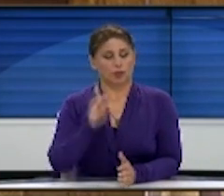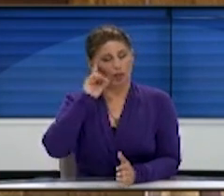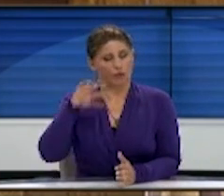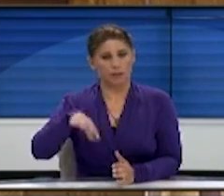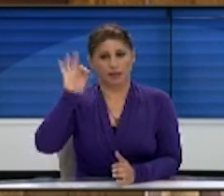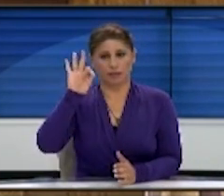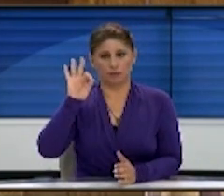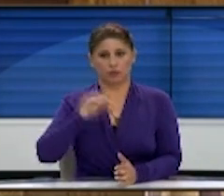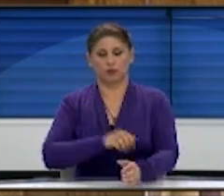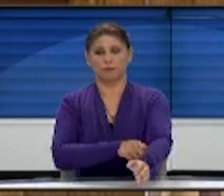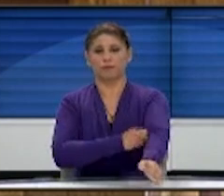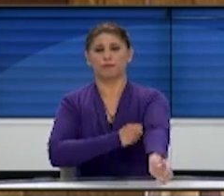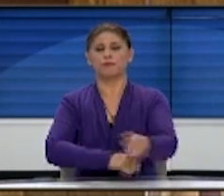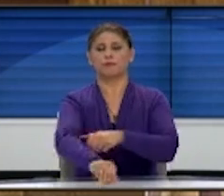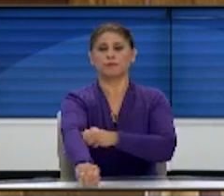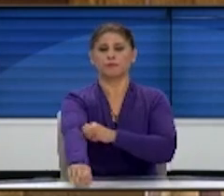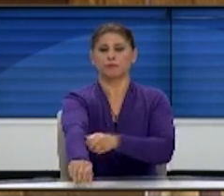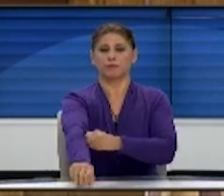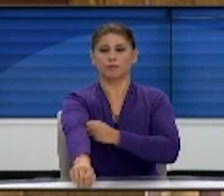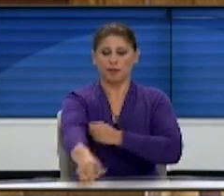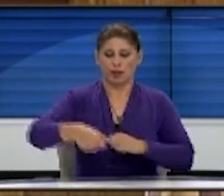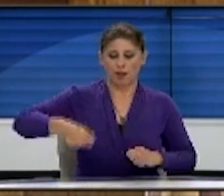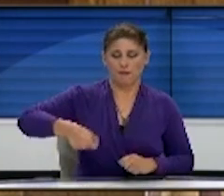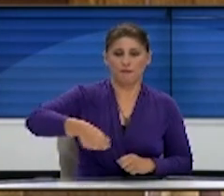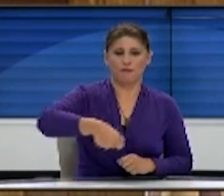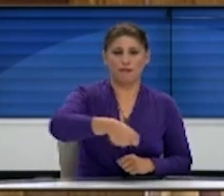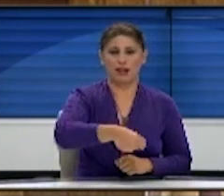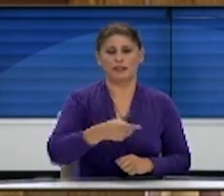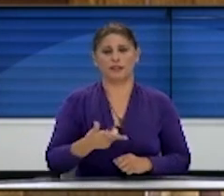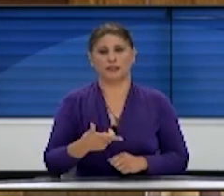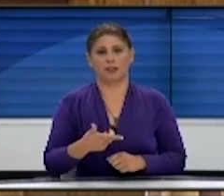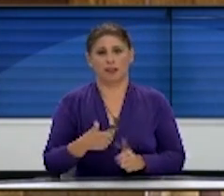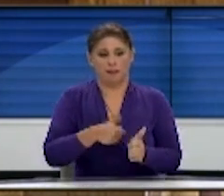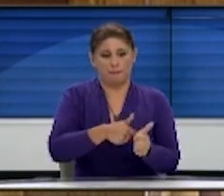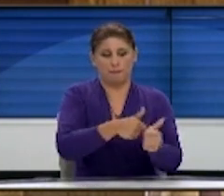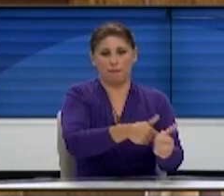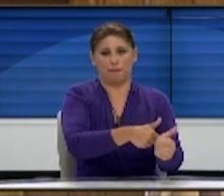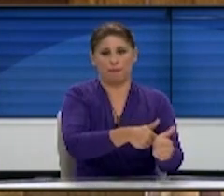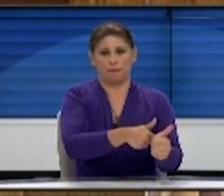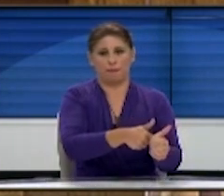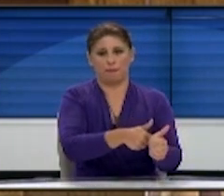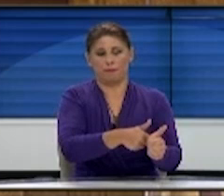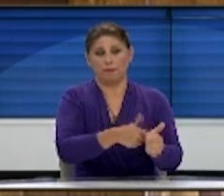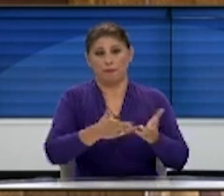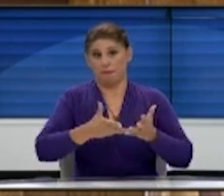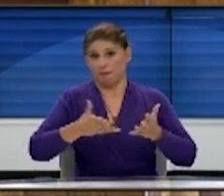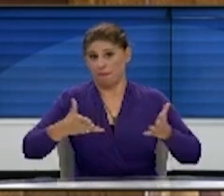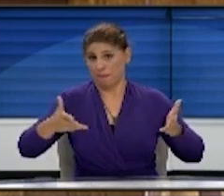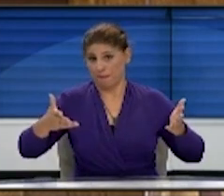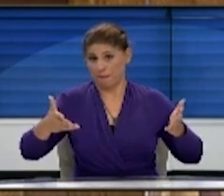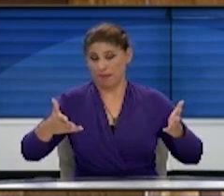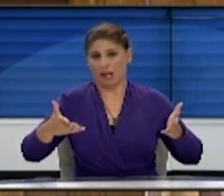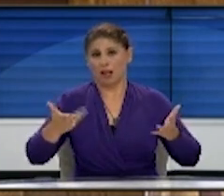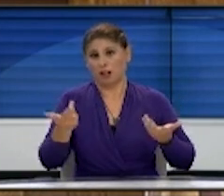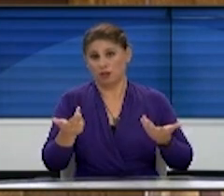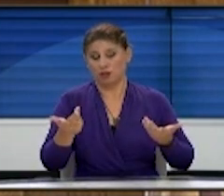μέσα, την ξέρει και ο ελληνικός λαός με τα βαλιτσάκια, παρακολούθηση στα χέρια μεγαλοσχημόνων. Αυτά ποιος θα